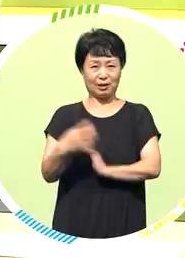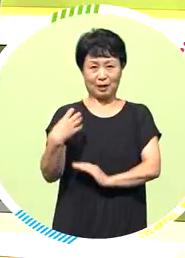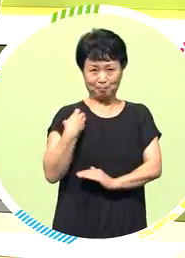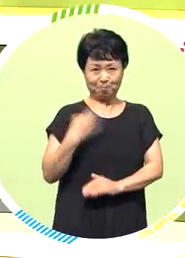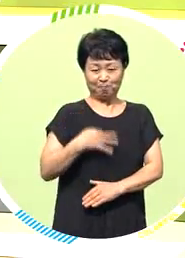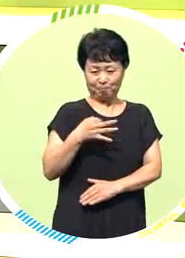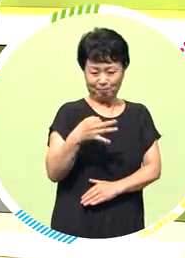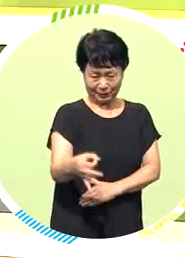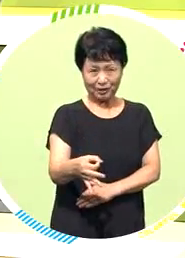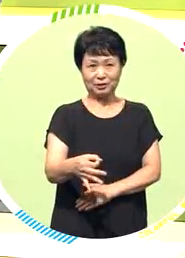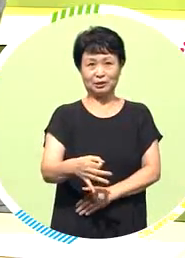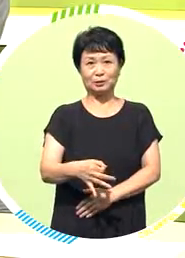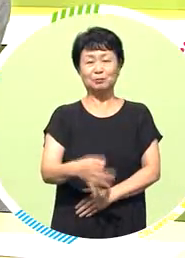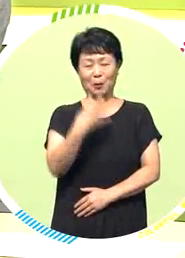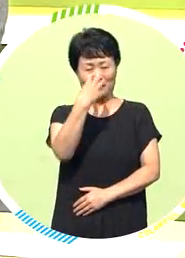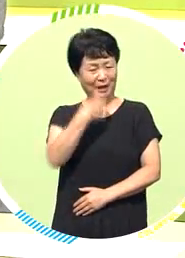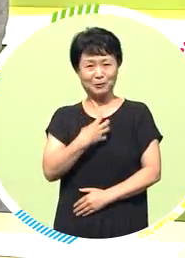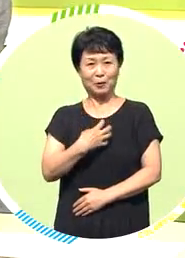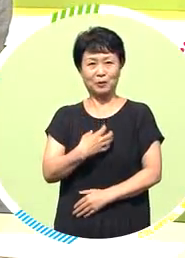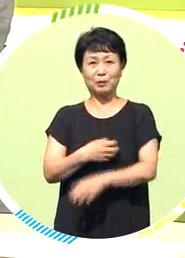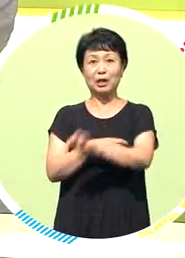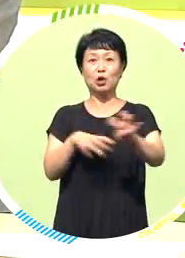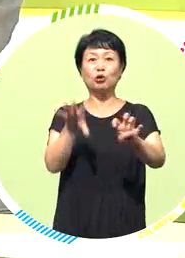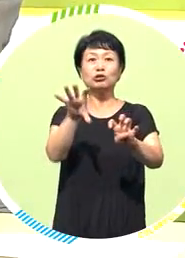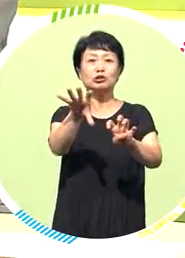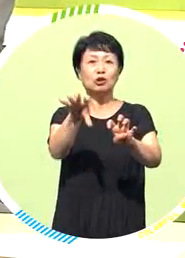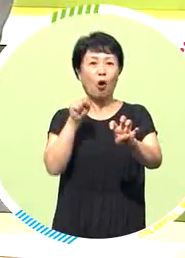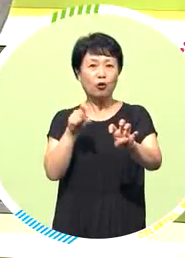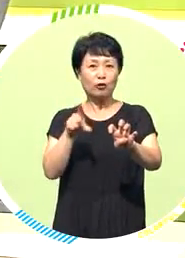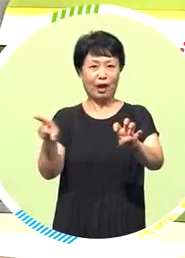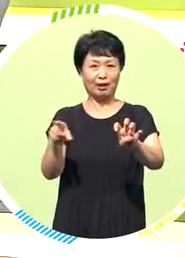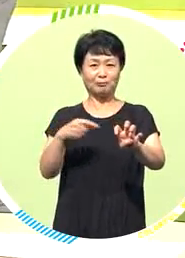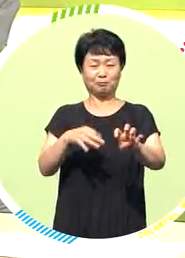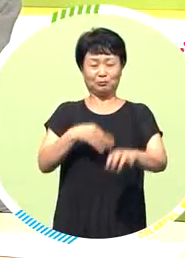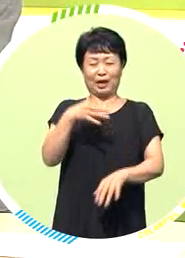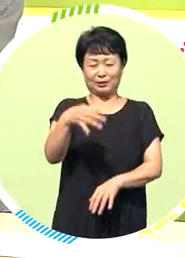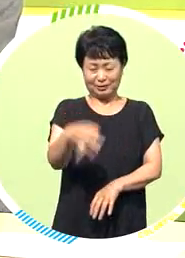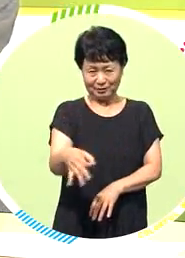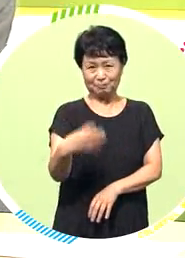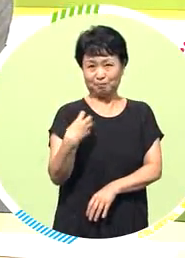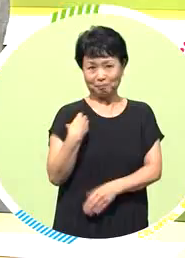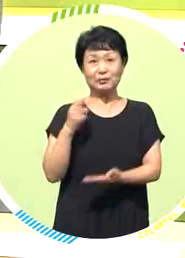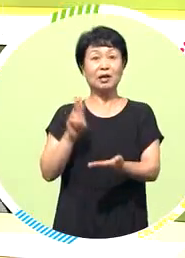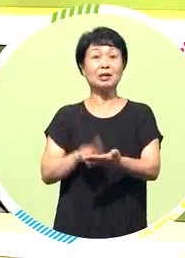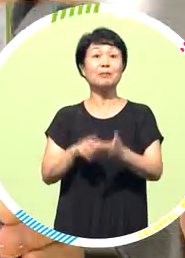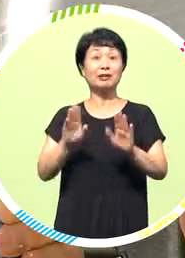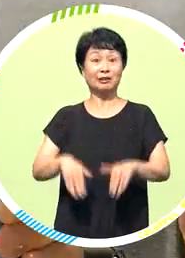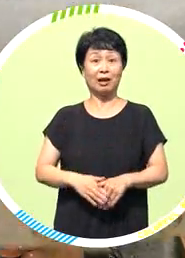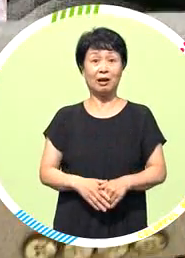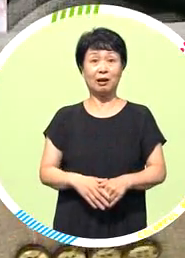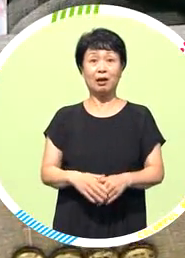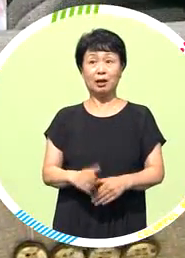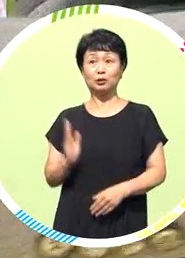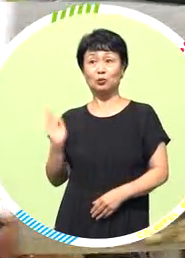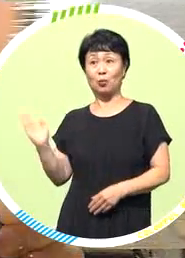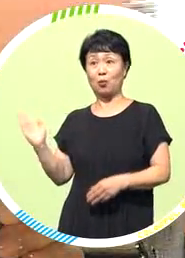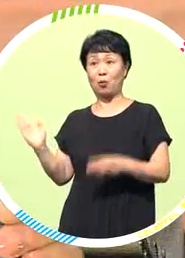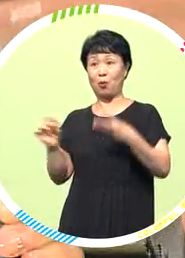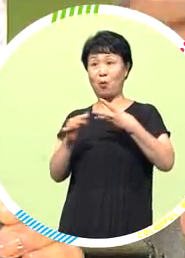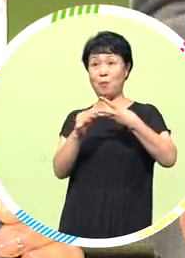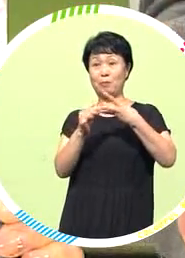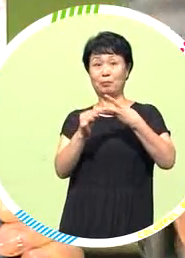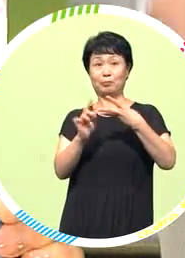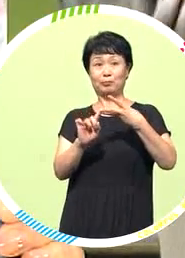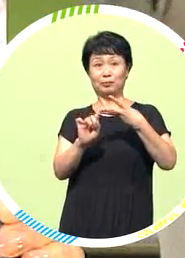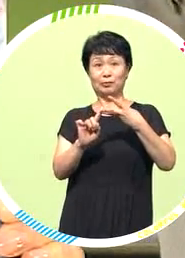もともと覚悟を持って、これ40億ぐらいかかるんですけど、これ我々は負担するということを決めてたんです、 はい、 で実は仮設施設メディア